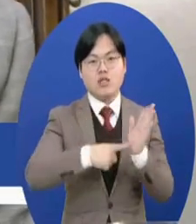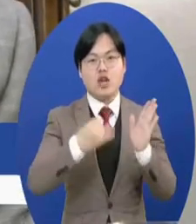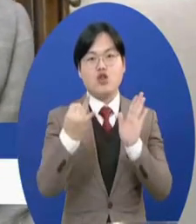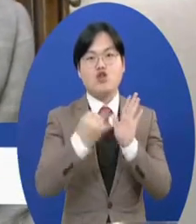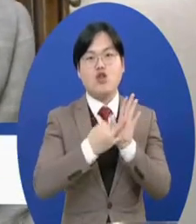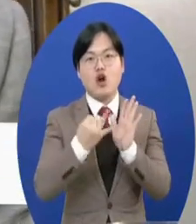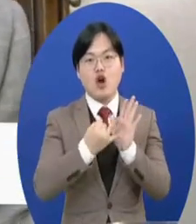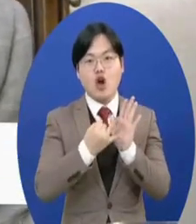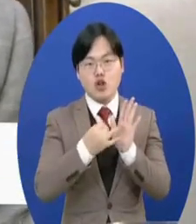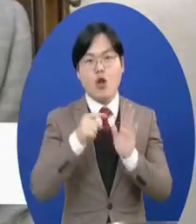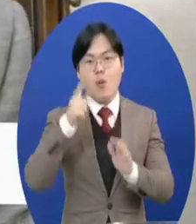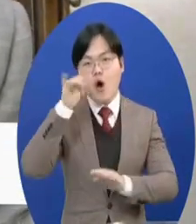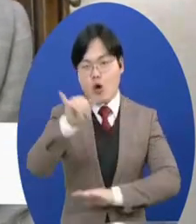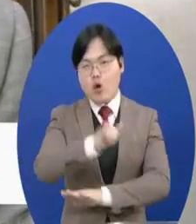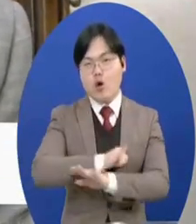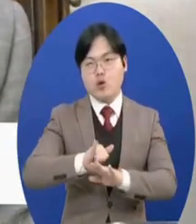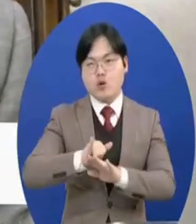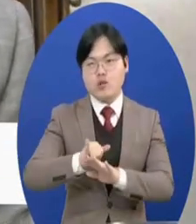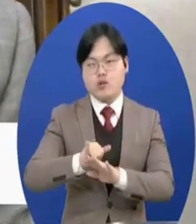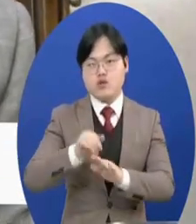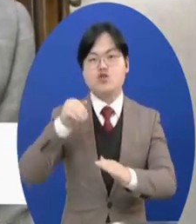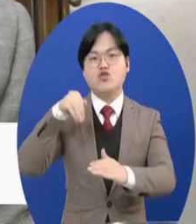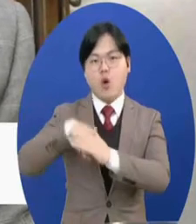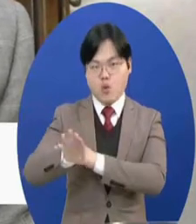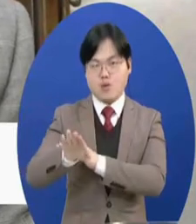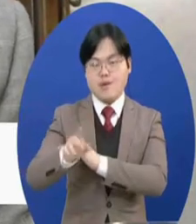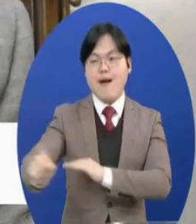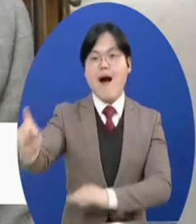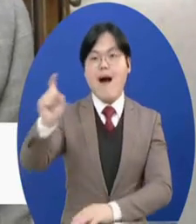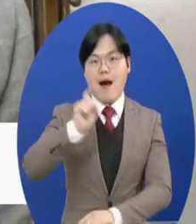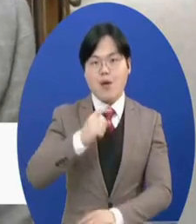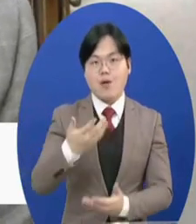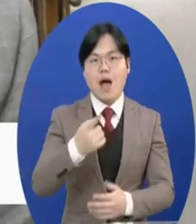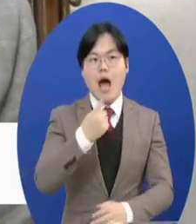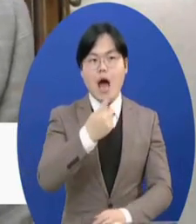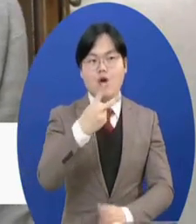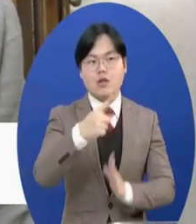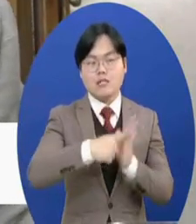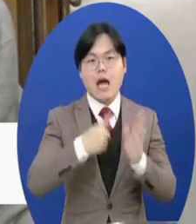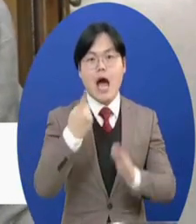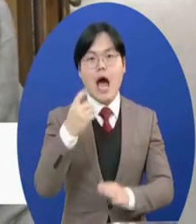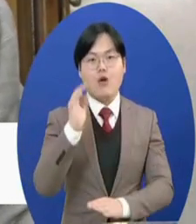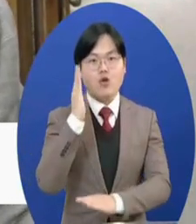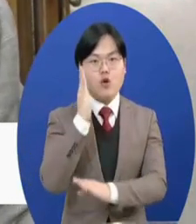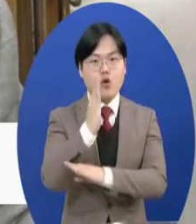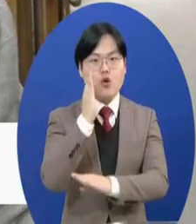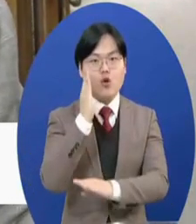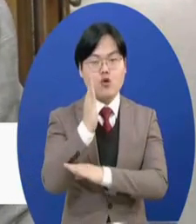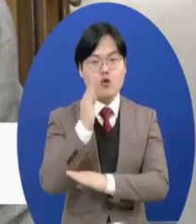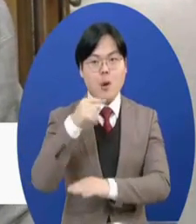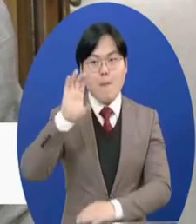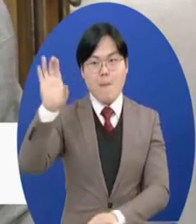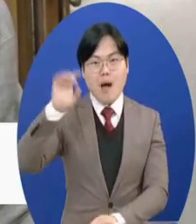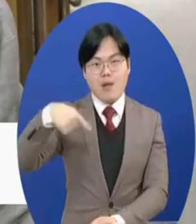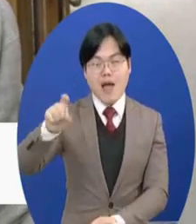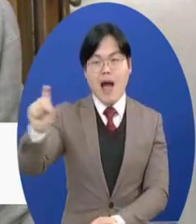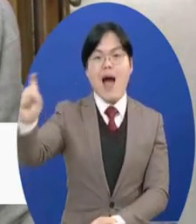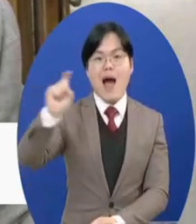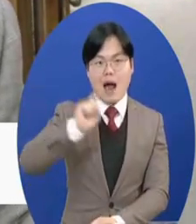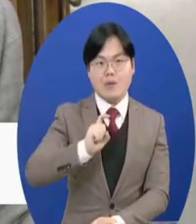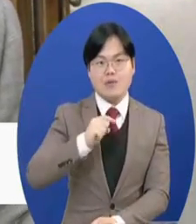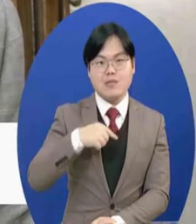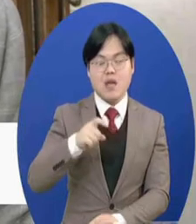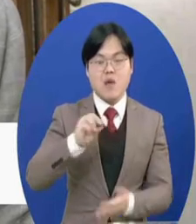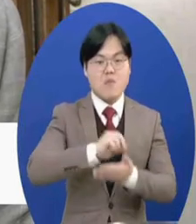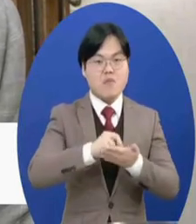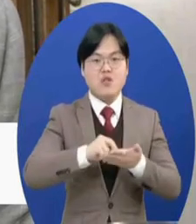манай Монгол улс бол явуулсан байгаа. Үүний хариуд 12 сарын 10-ны өдөр Гави гэдэг энэ байгууллагаас бол хариу ирсэн байгаа. Энэ